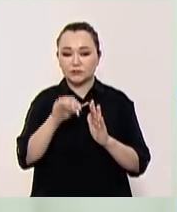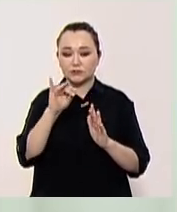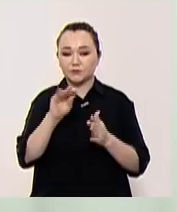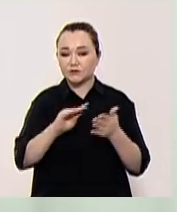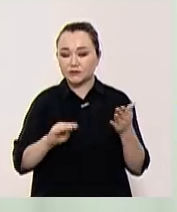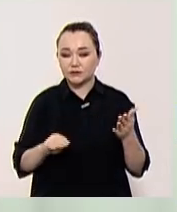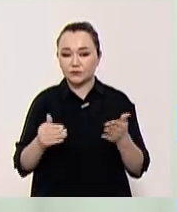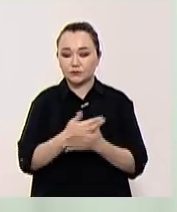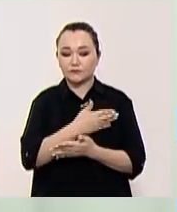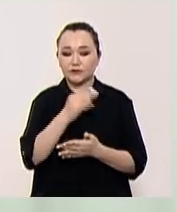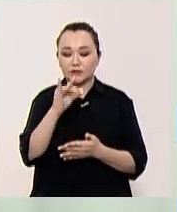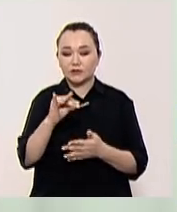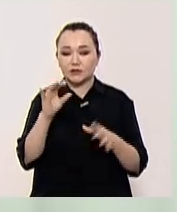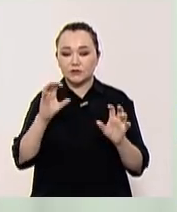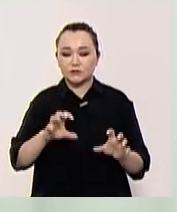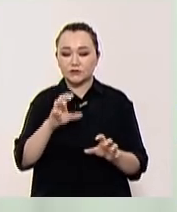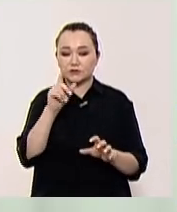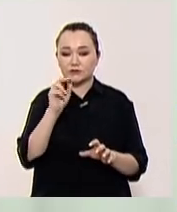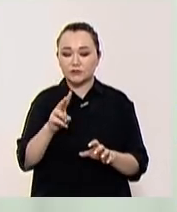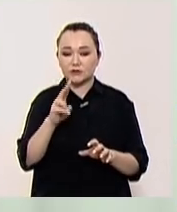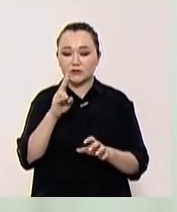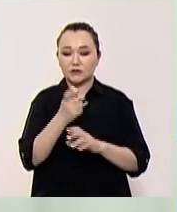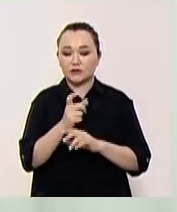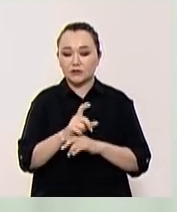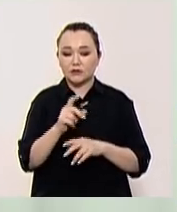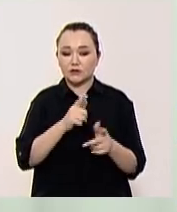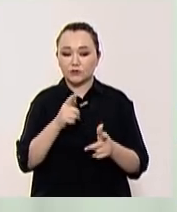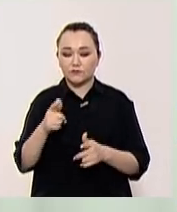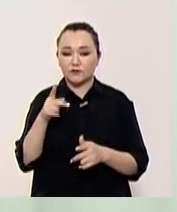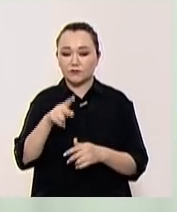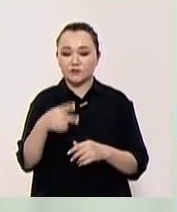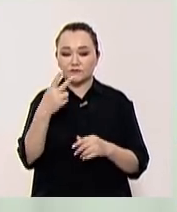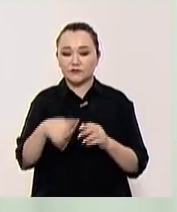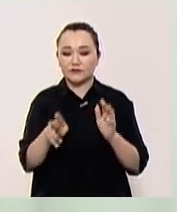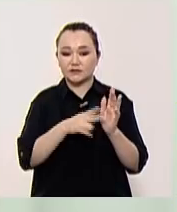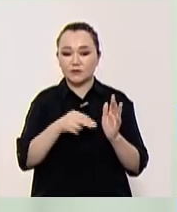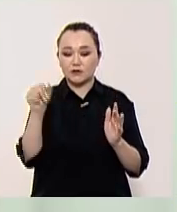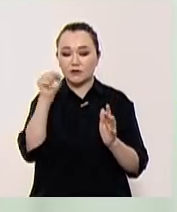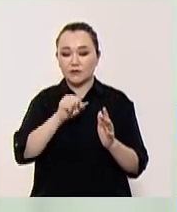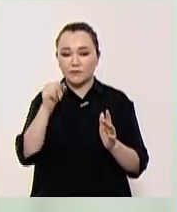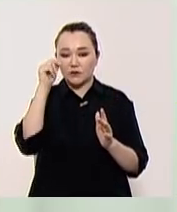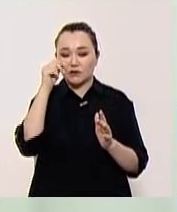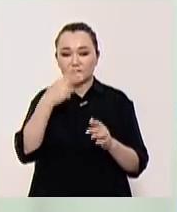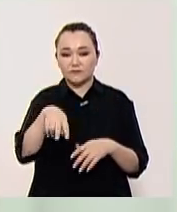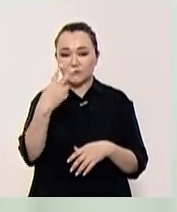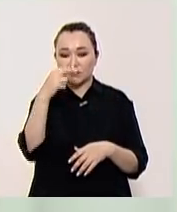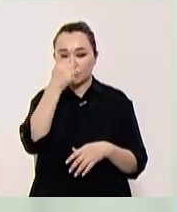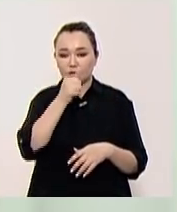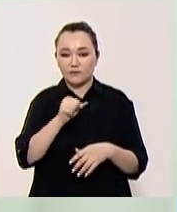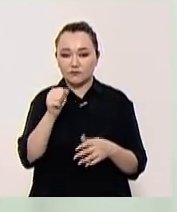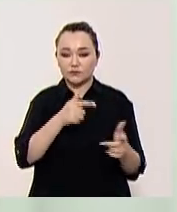блок бойынша конституциялық заңның және заңның жобалары әзірлеу 2022 жылғы тамызда жоспарлануда.